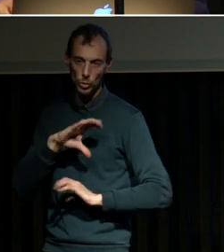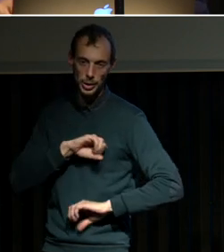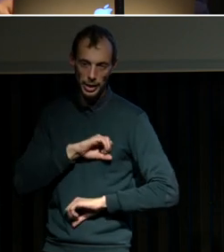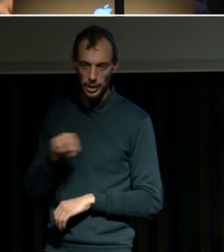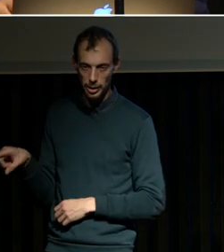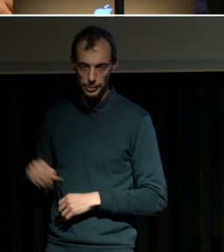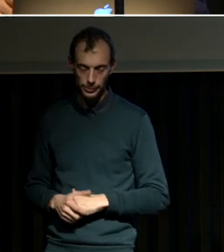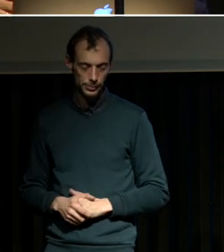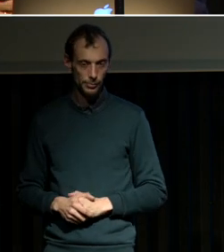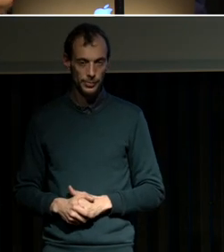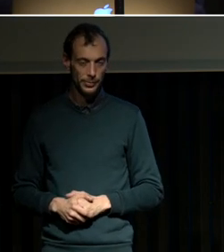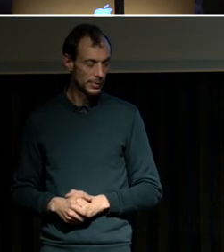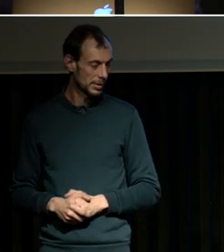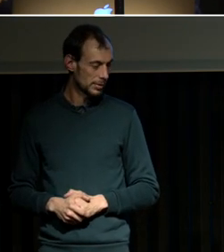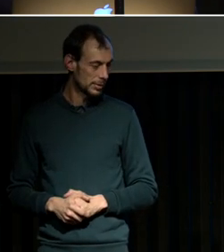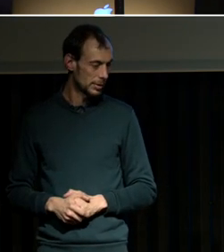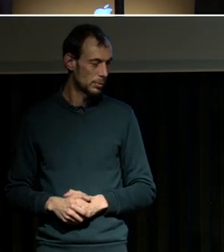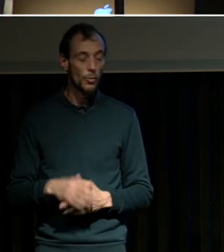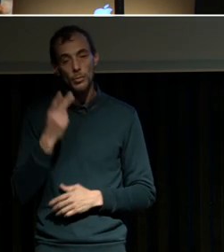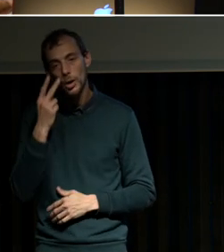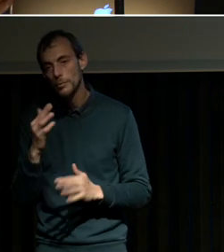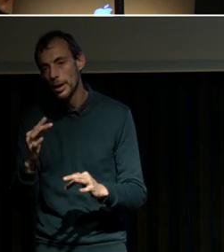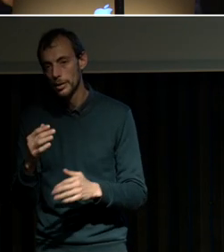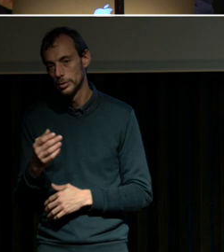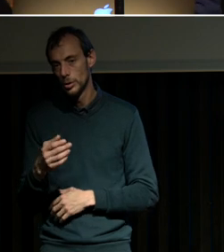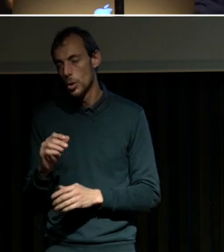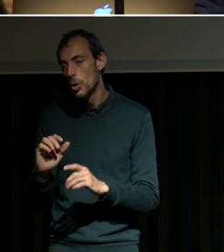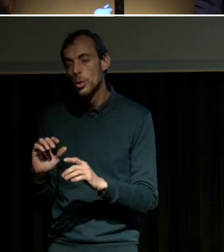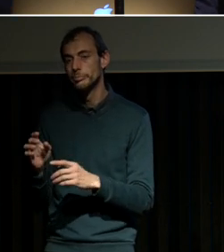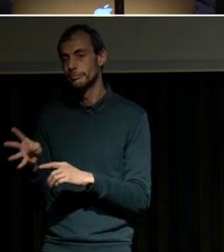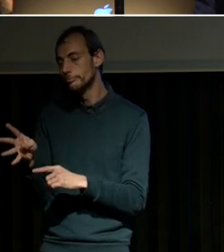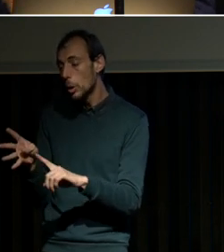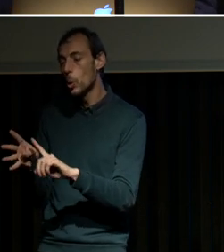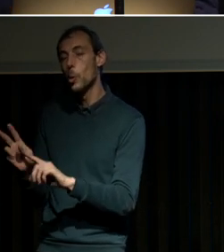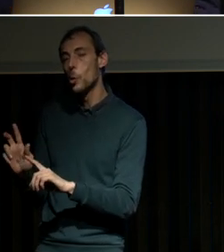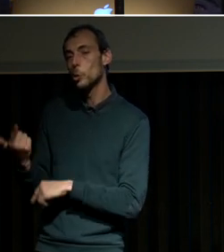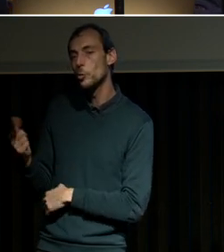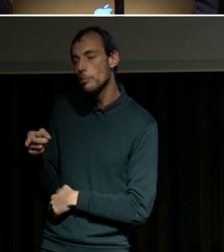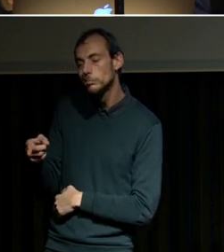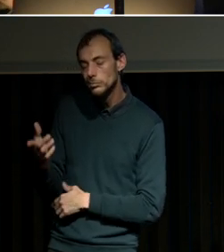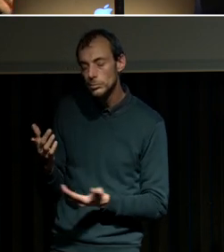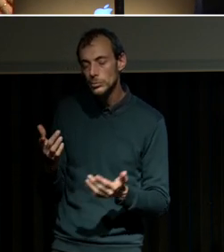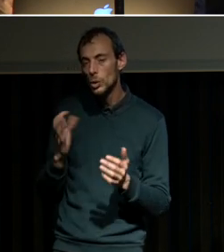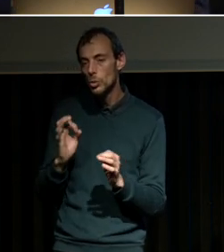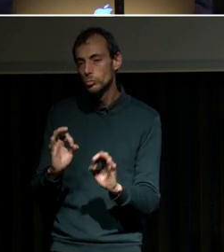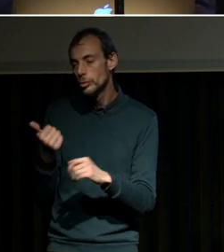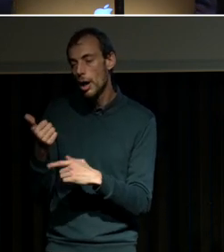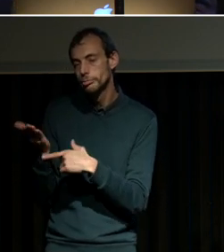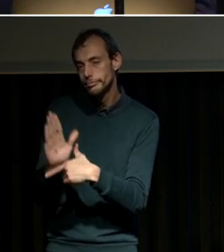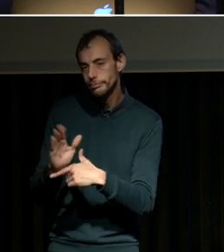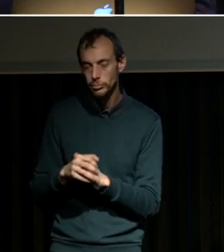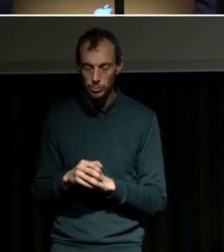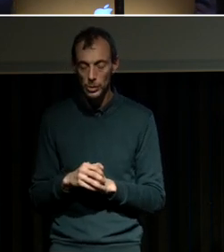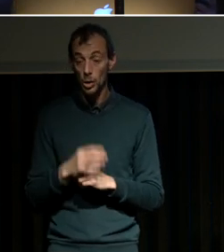Alors les chiffres de M2, je vais juste vous en montrer quelques-uns. Ce que vous pouvez voir, c'est une activité qui est autorisée en France en